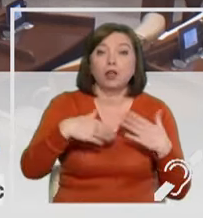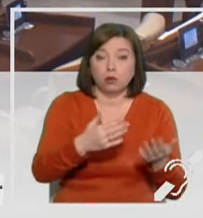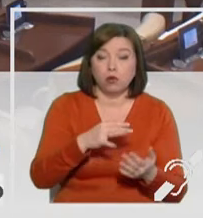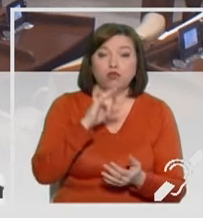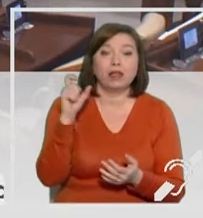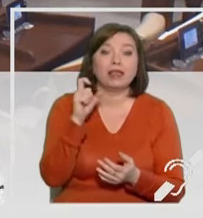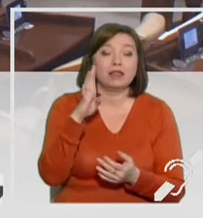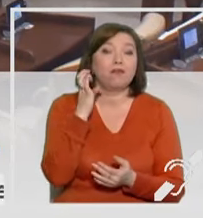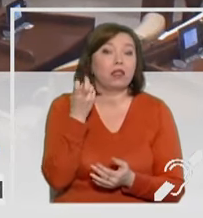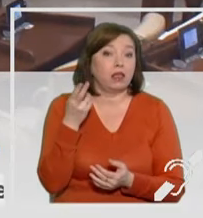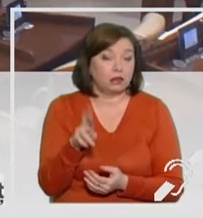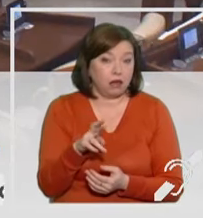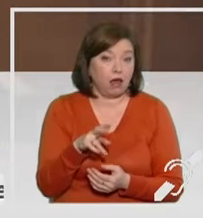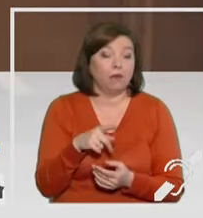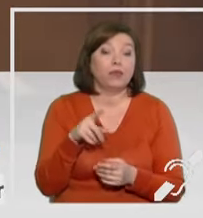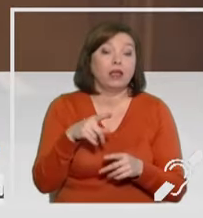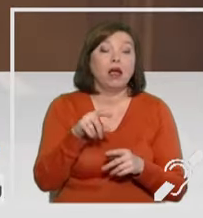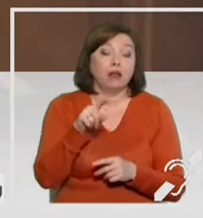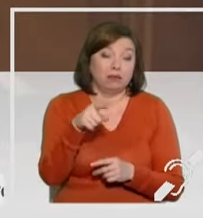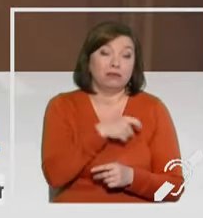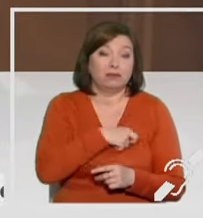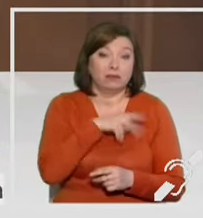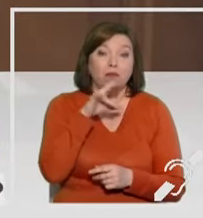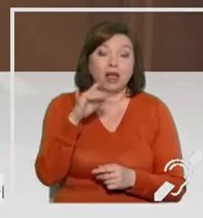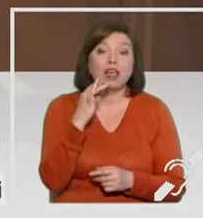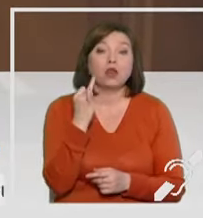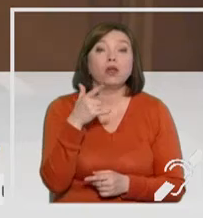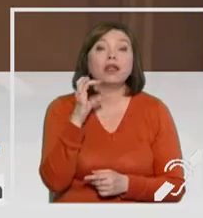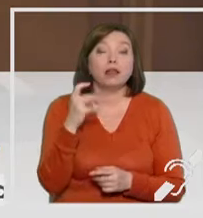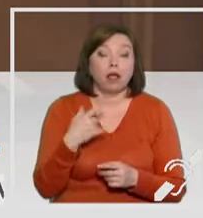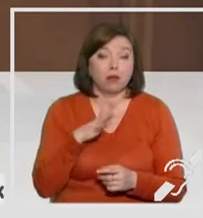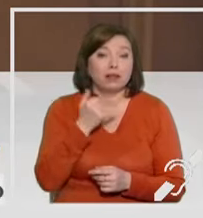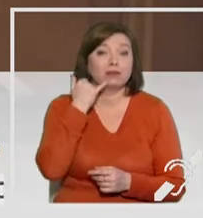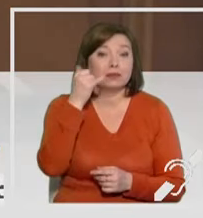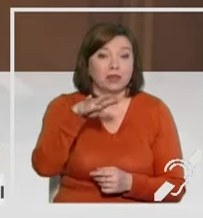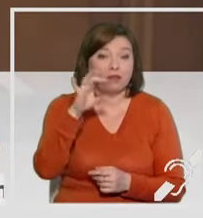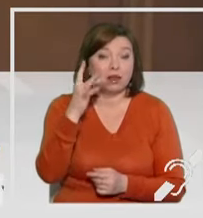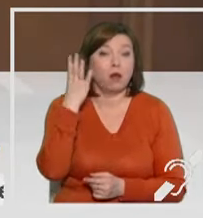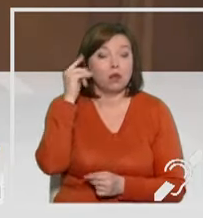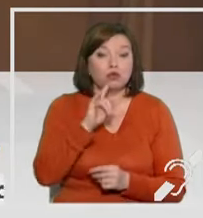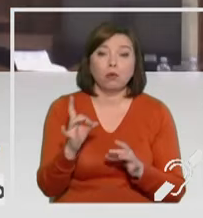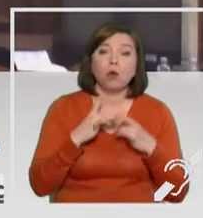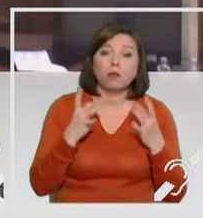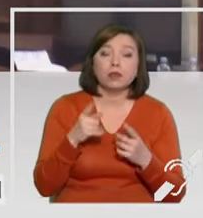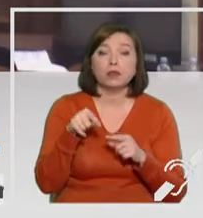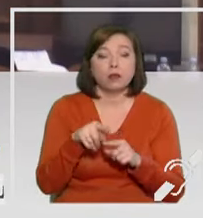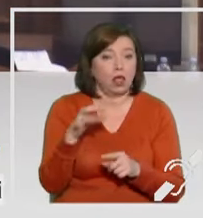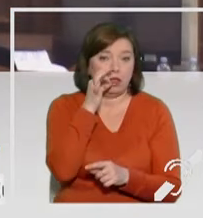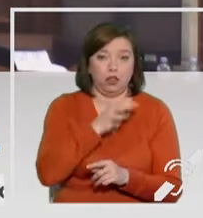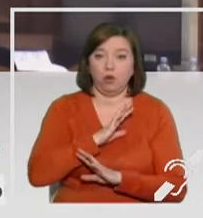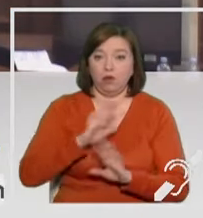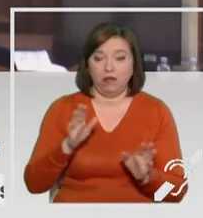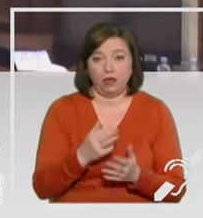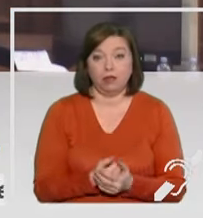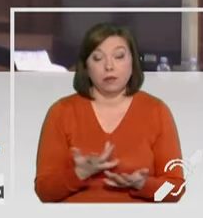de la Veneția. Autorul proiectului este deputatul PAS, Igor Chiriac. Contactat de TVR Moldova pentru a comenta situația, el nu ne-a răspuns